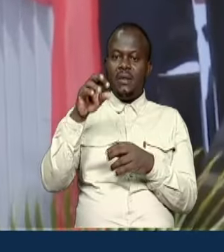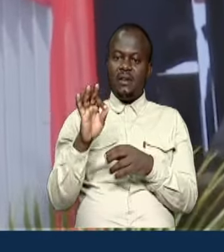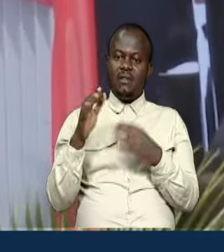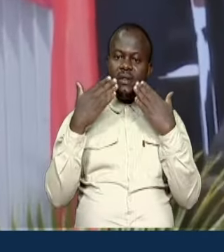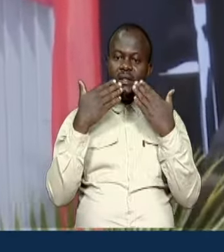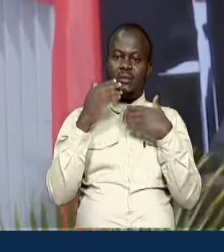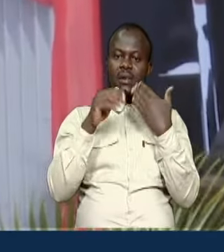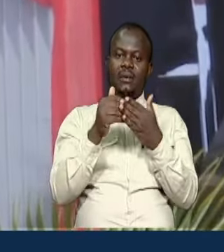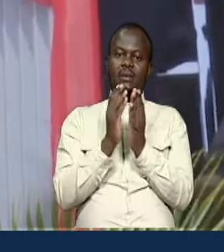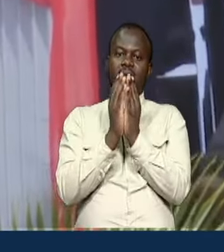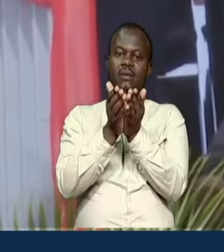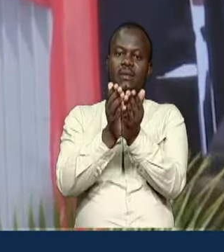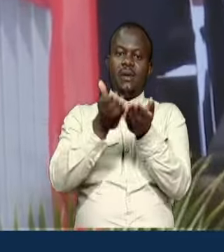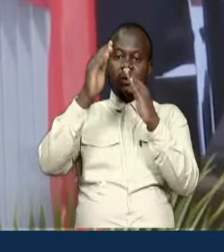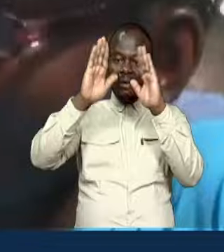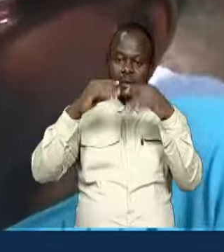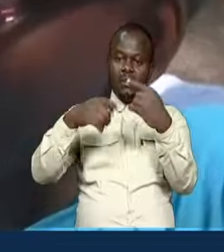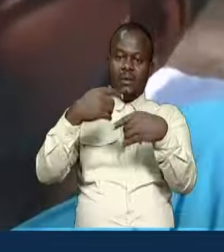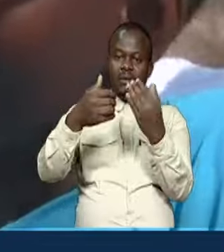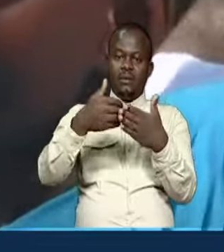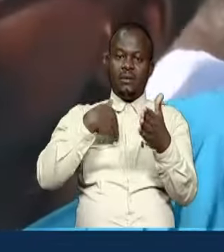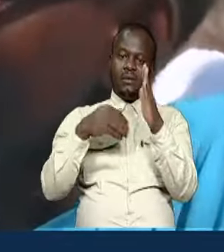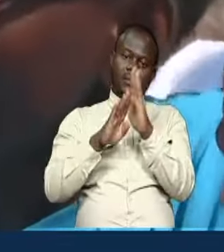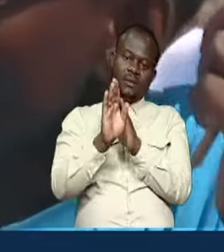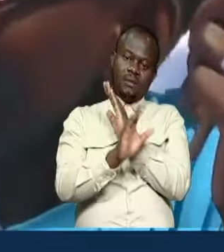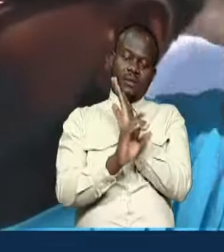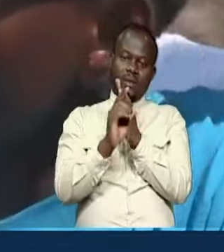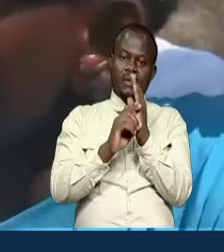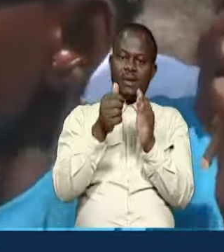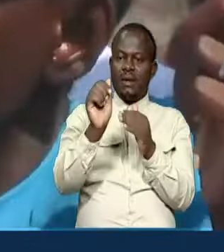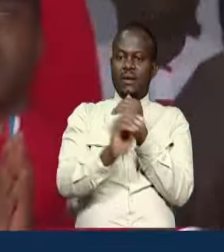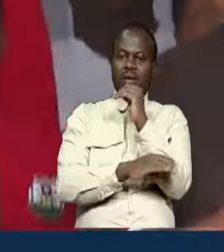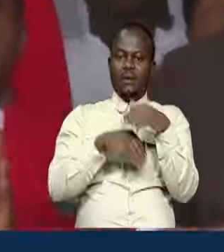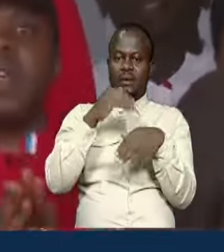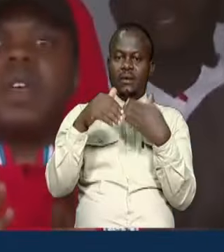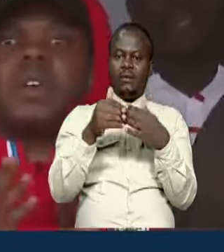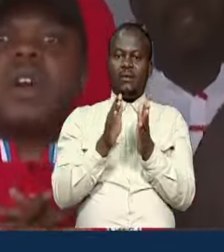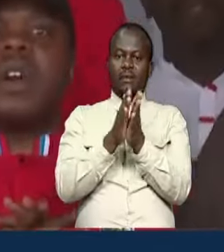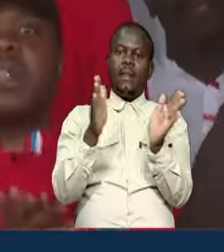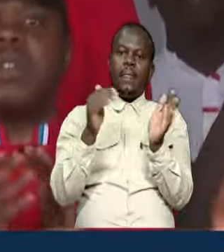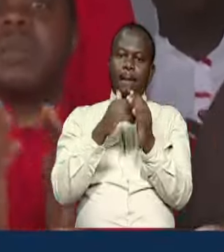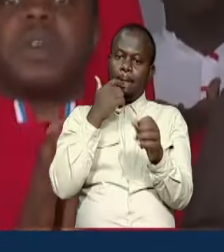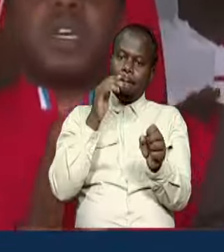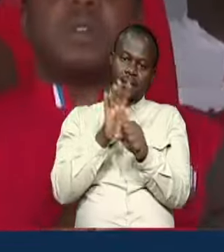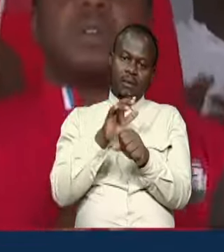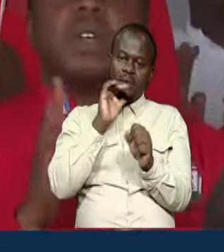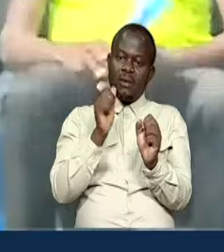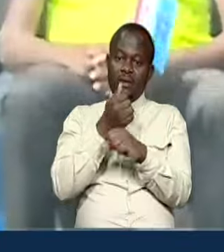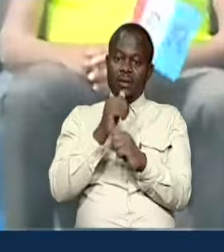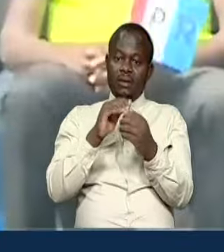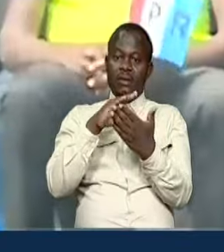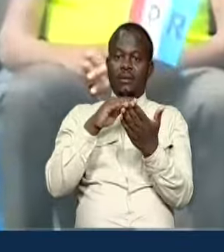yashimye abanyarusizi uruhare bakomeje kugira mu iterambere ry'akarere kabo n'iry'igihugu muri rusange abizeza ko ntawe ushobora guhungabanya